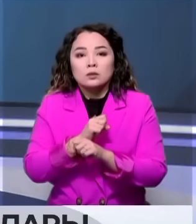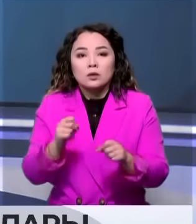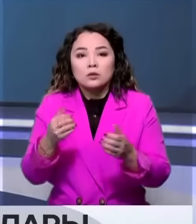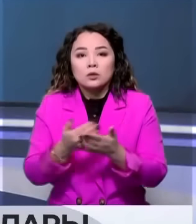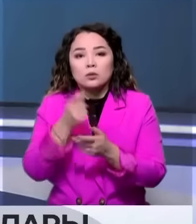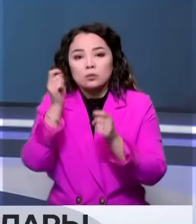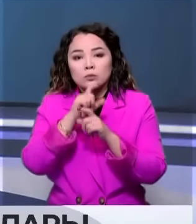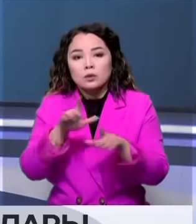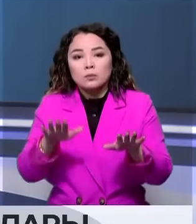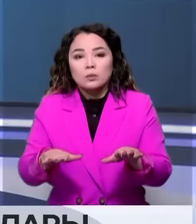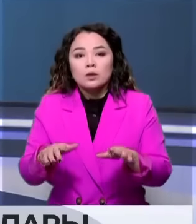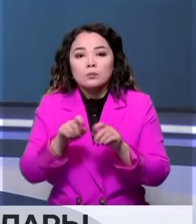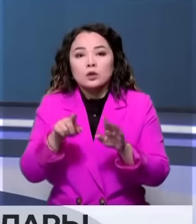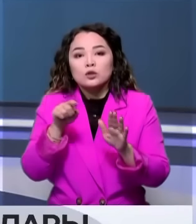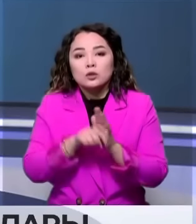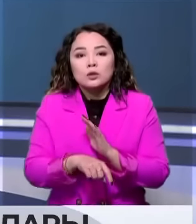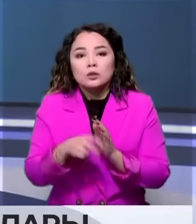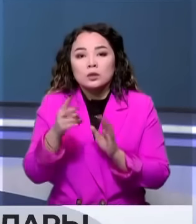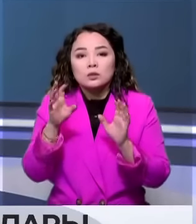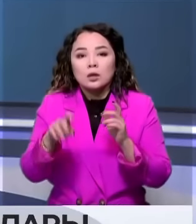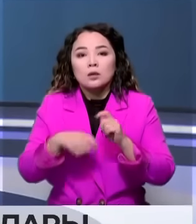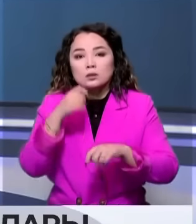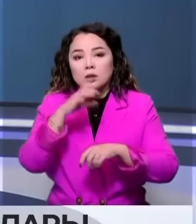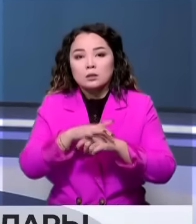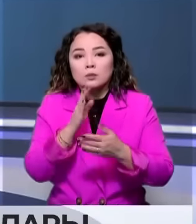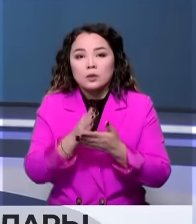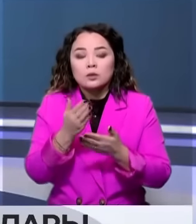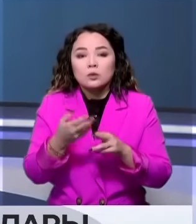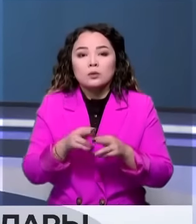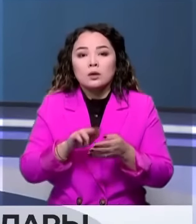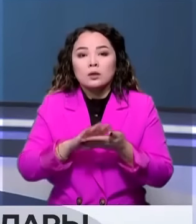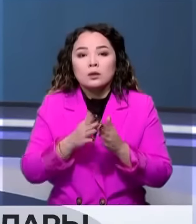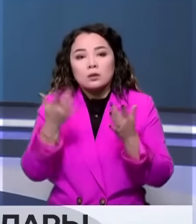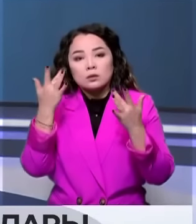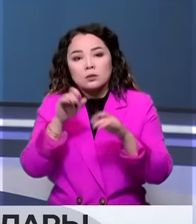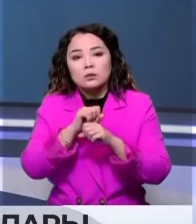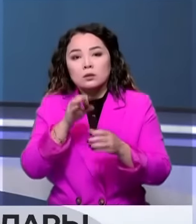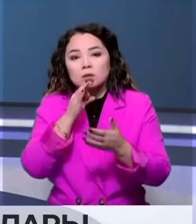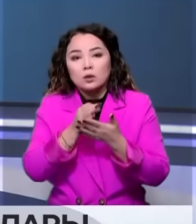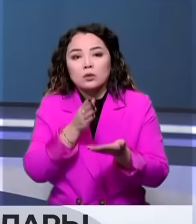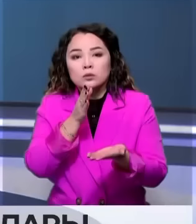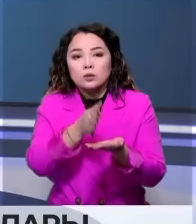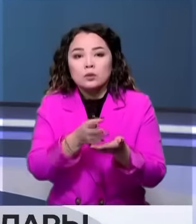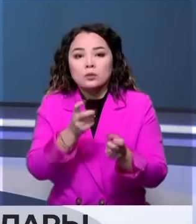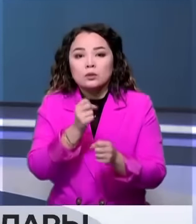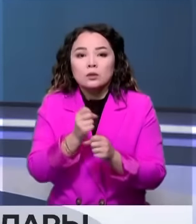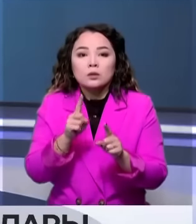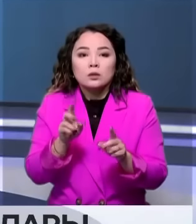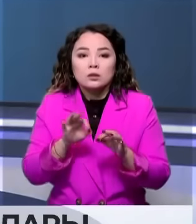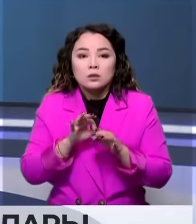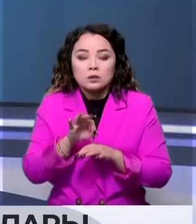жылы басталғалы мектеп ішінде екі заңсыздық тіркелді. Бұндай келеңсіздіктердің жолын кесу үшін не істеу керек? Әріптесім Нұрлан Жақыпбек